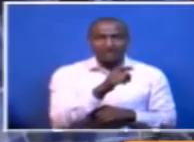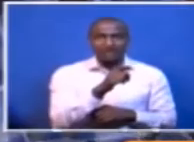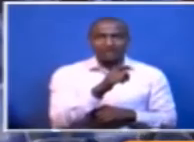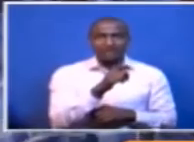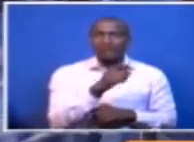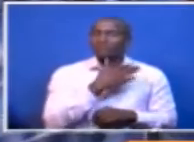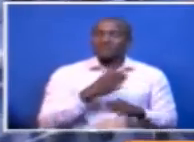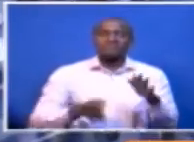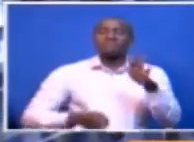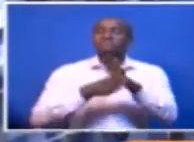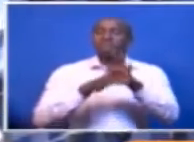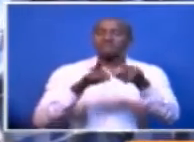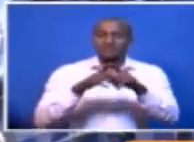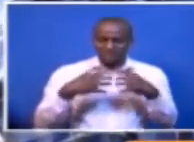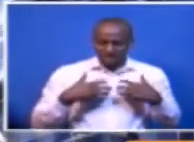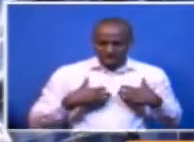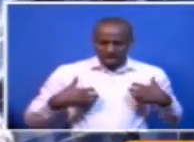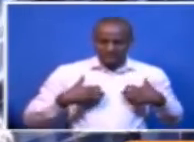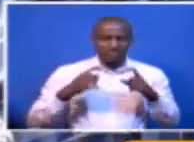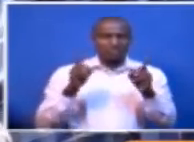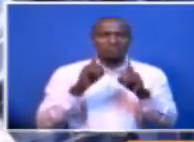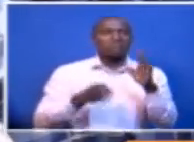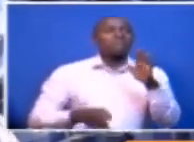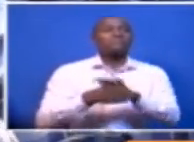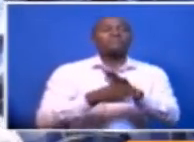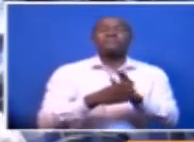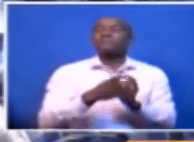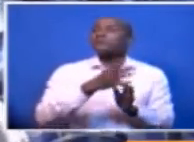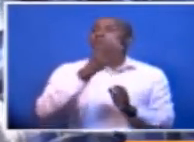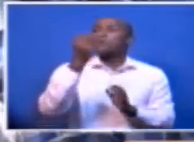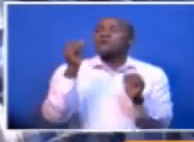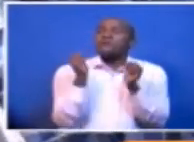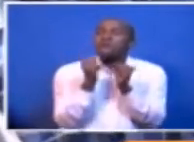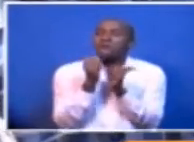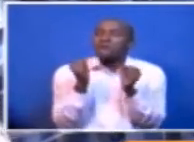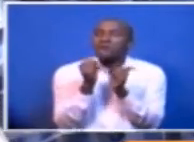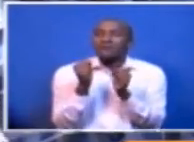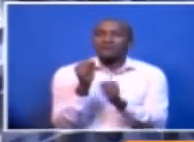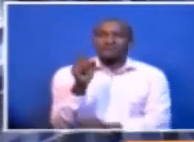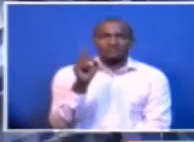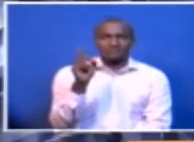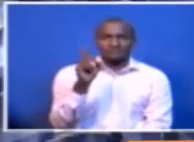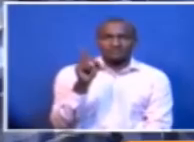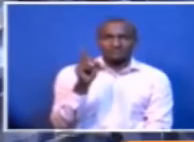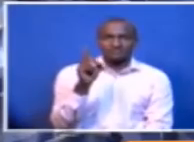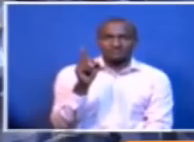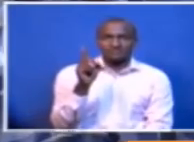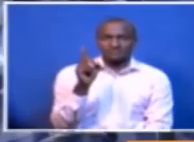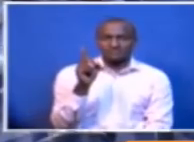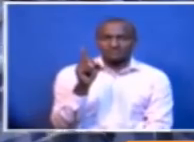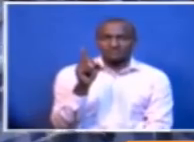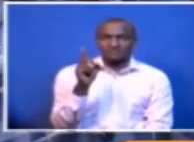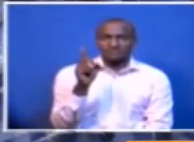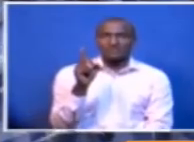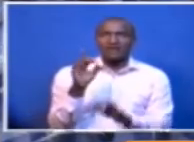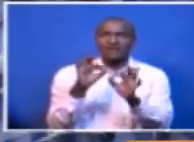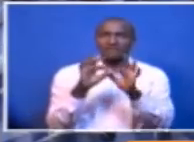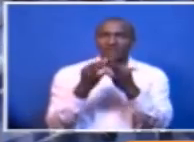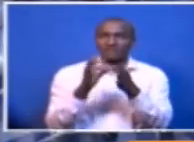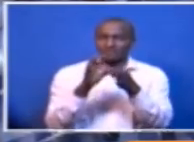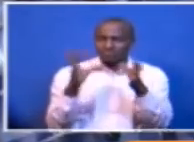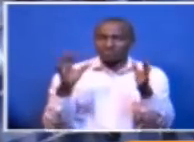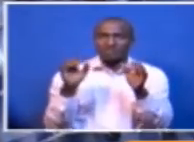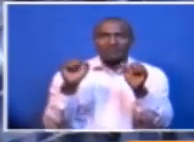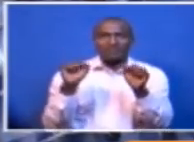kama mnyama, eti mtoe aende akapigwe na baridi. Mtafanya mpaka mafamilia ziashane.